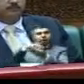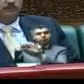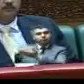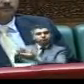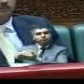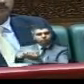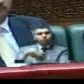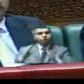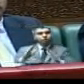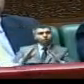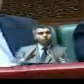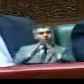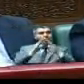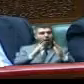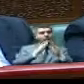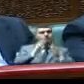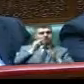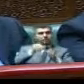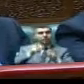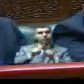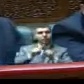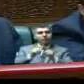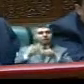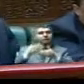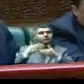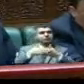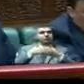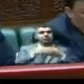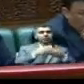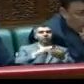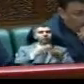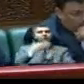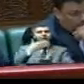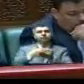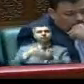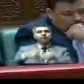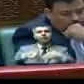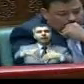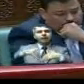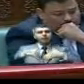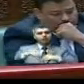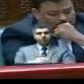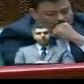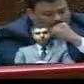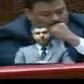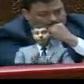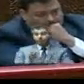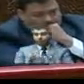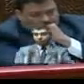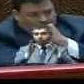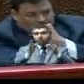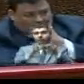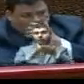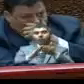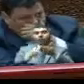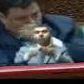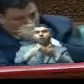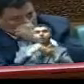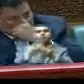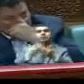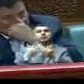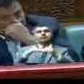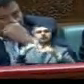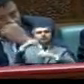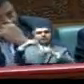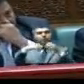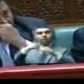خاصة الجبلية منها بسبب انقطاع الطرق والمسالك. أمام هذه الوضعية التي تطرحها موجة البرد